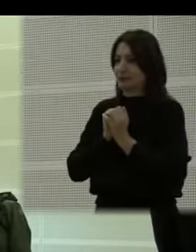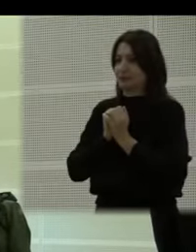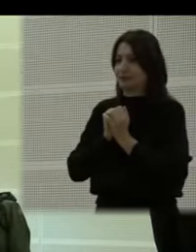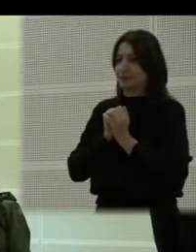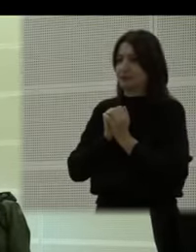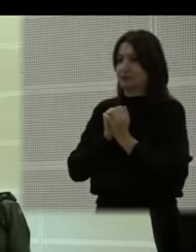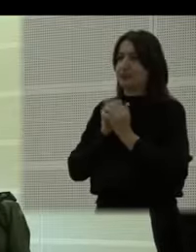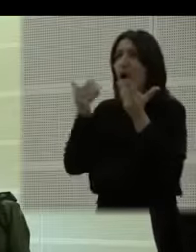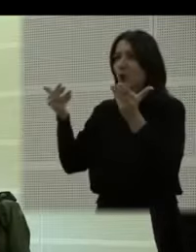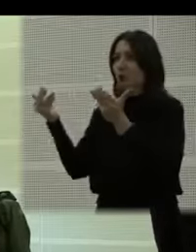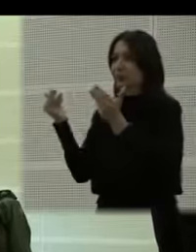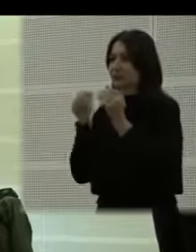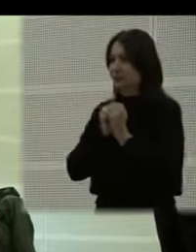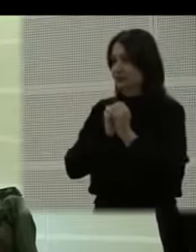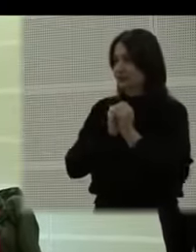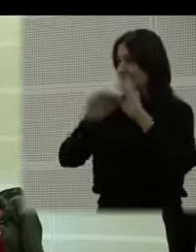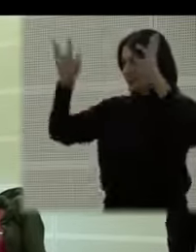Auguri.